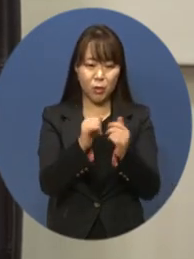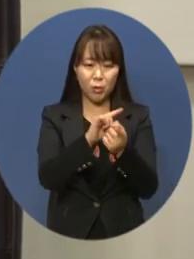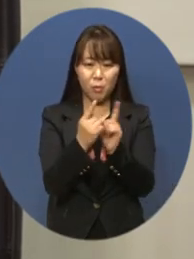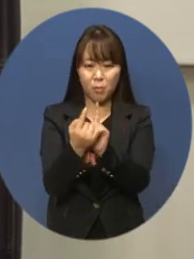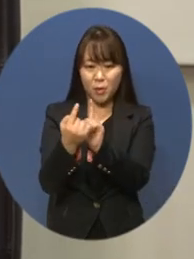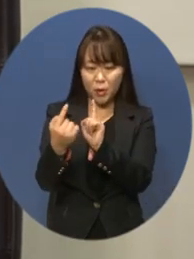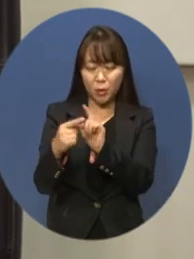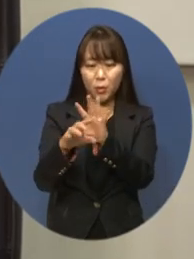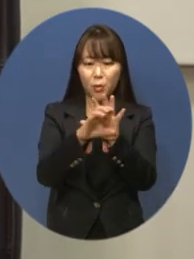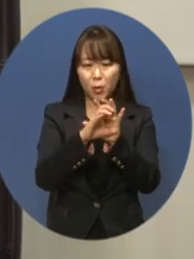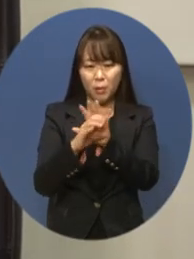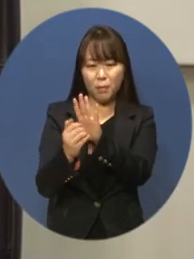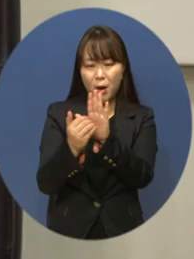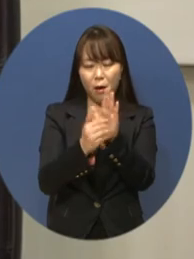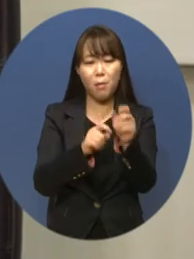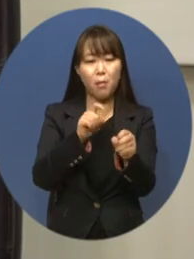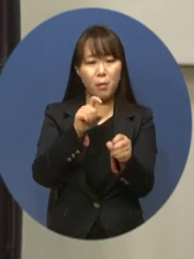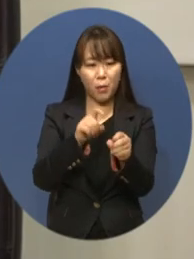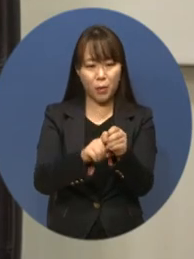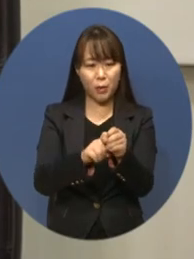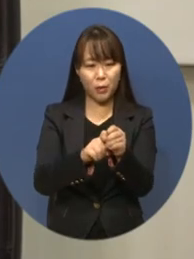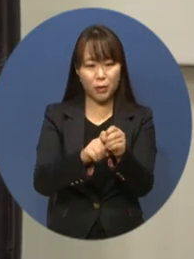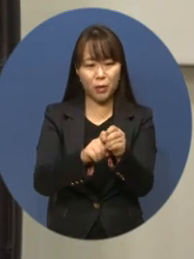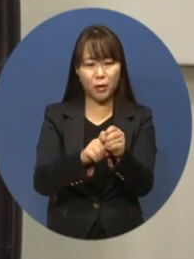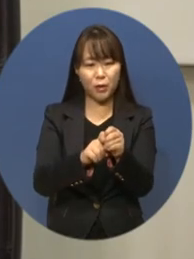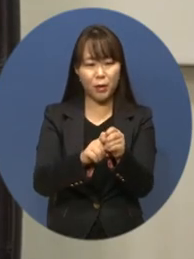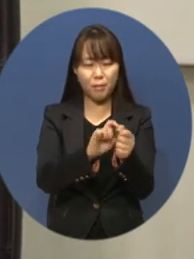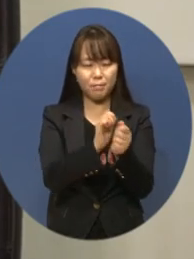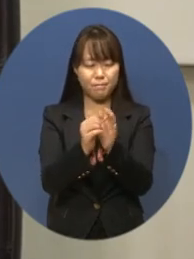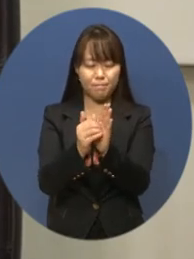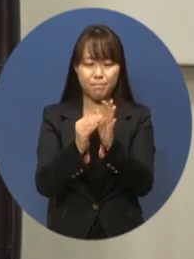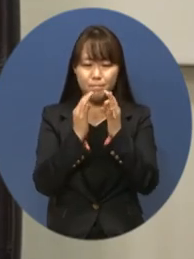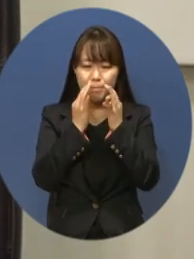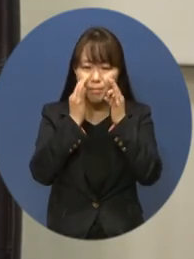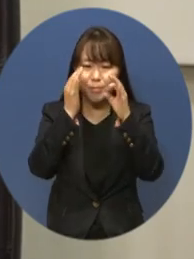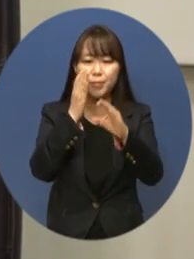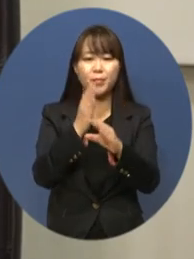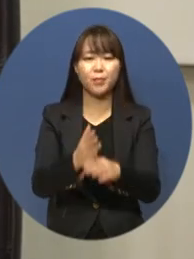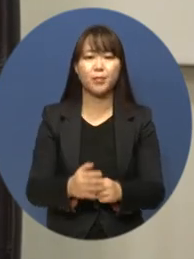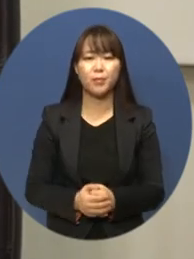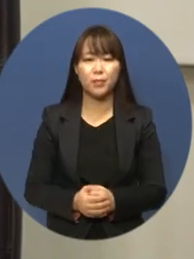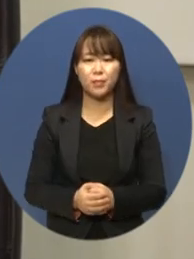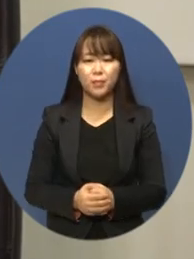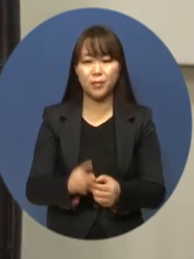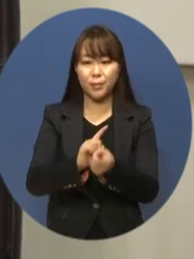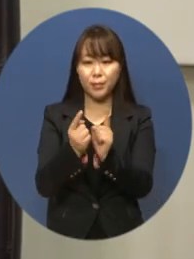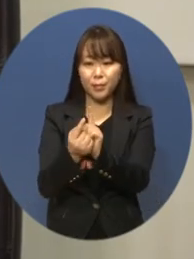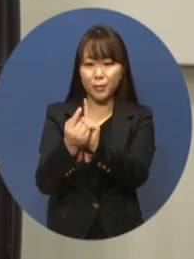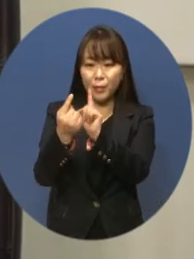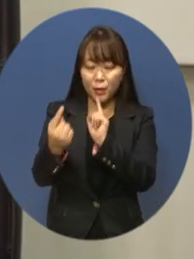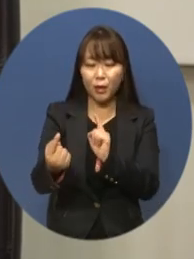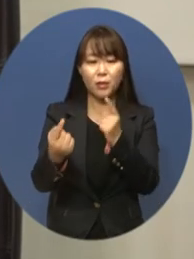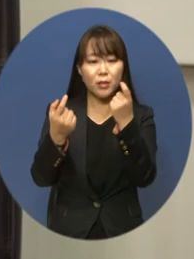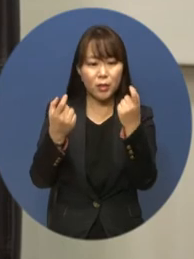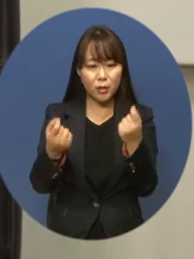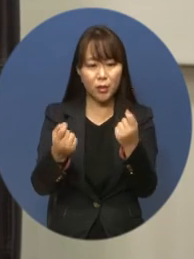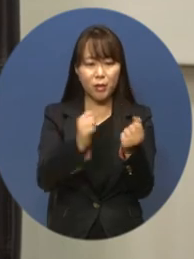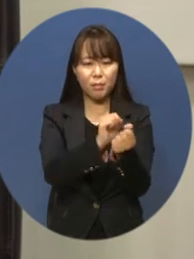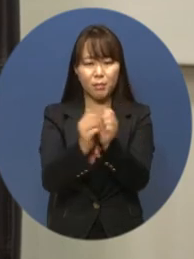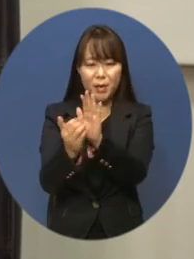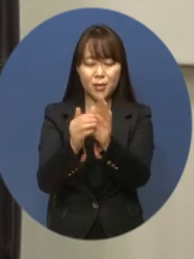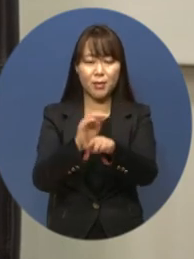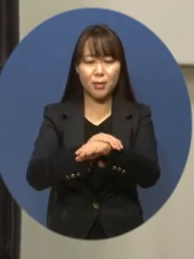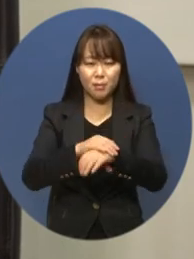등 코로나19 차단을 위한 방역에 최선을 다하고 있습니다. 사회적 거리두기 등 방역